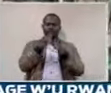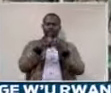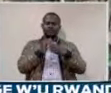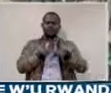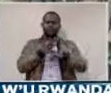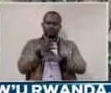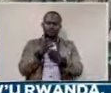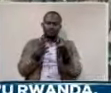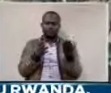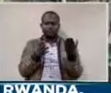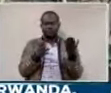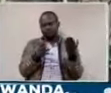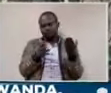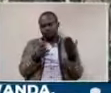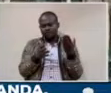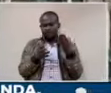muri